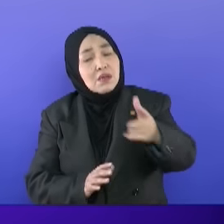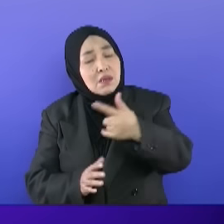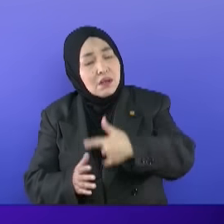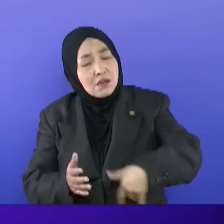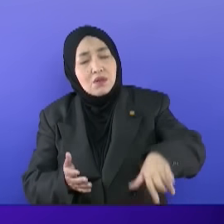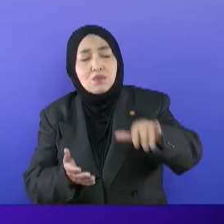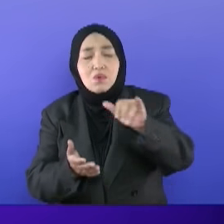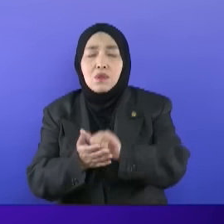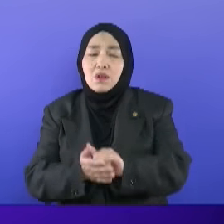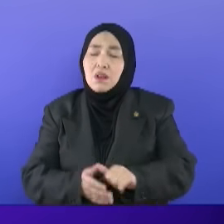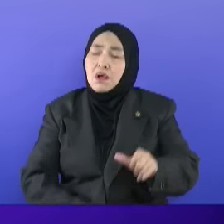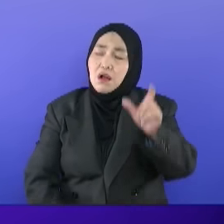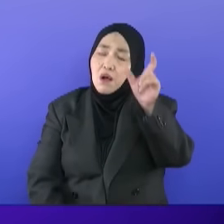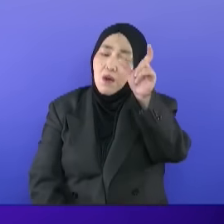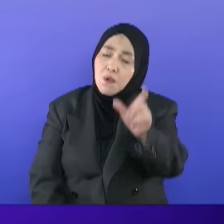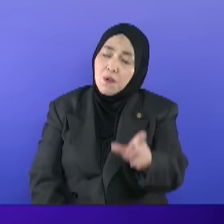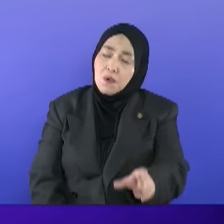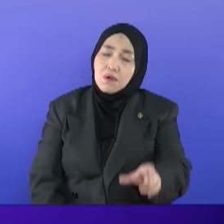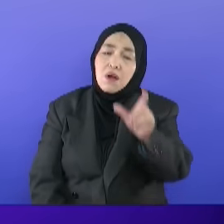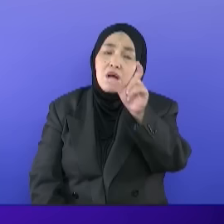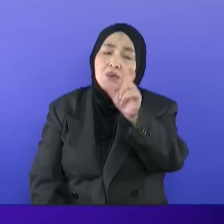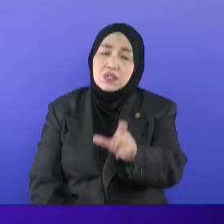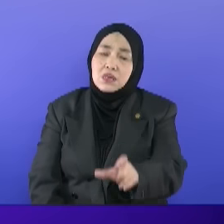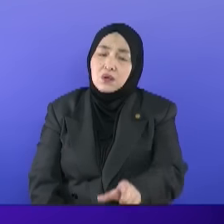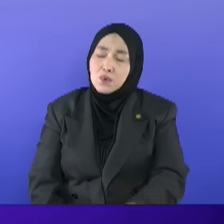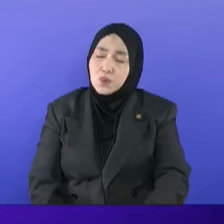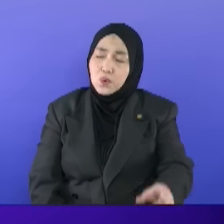humul khasiun.